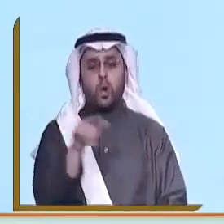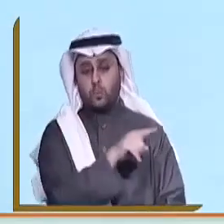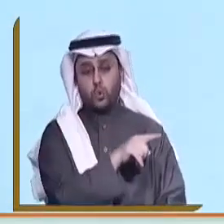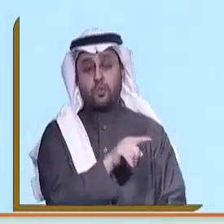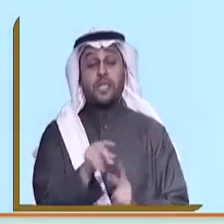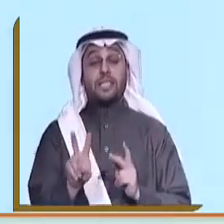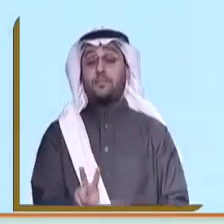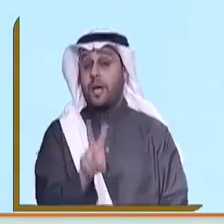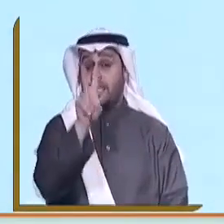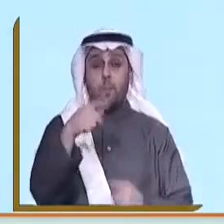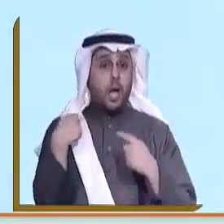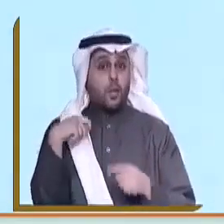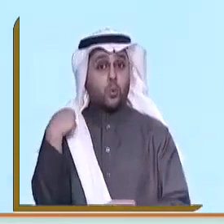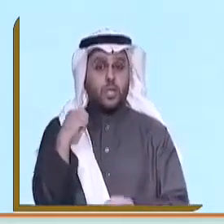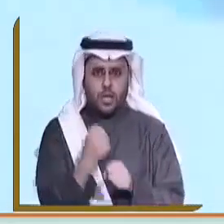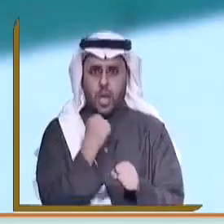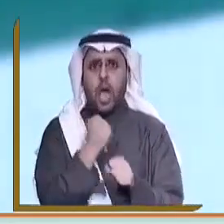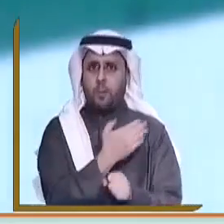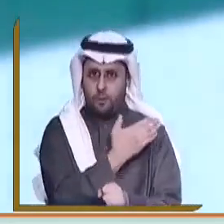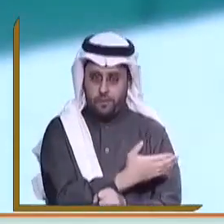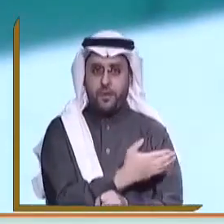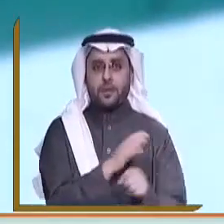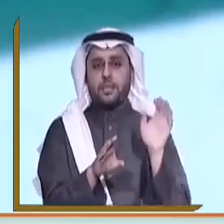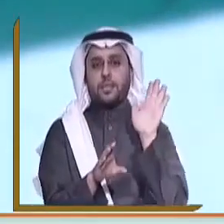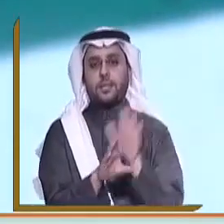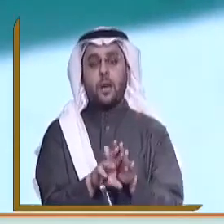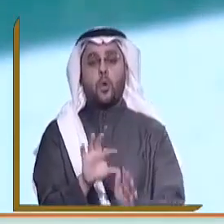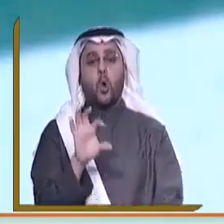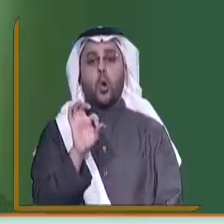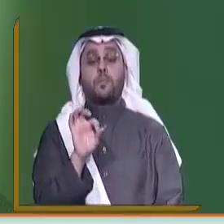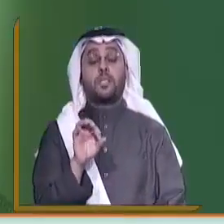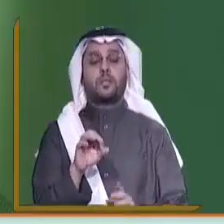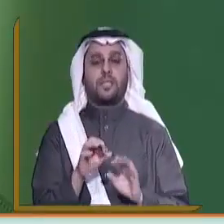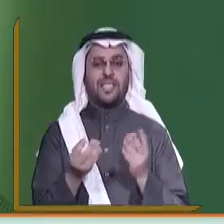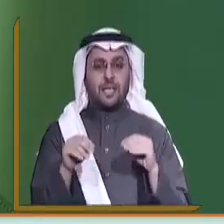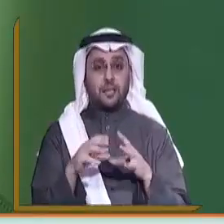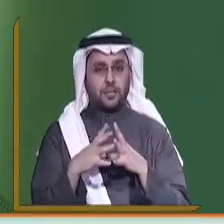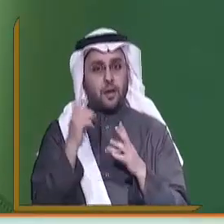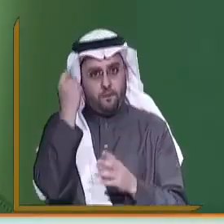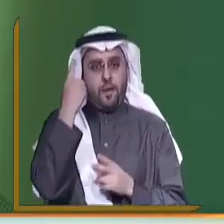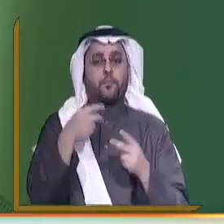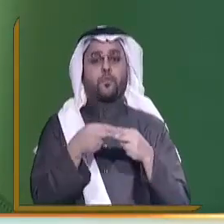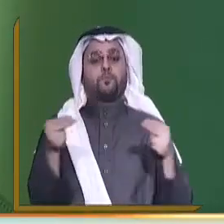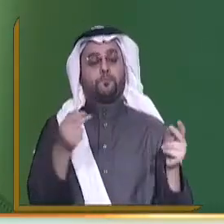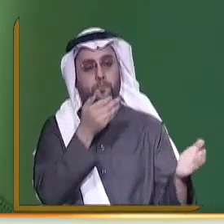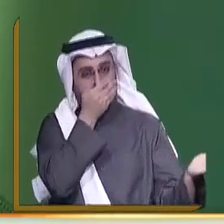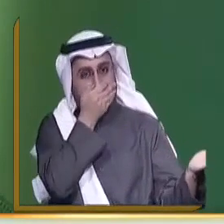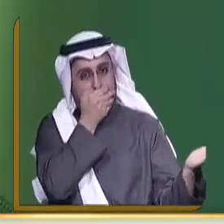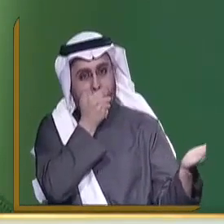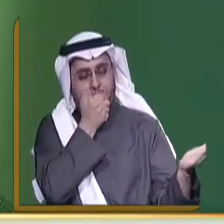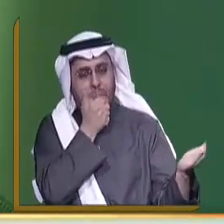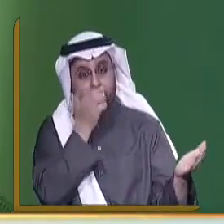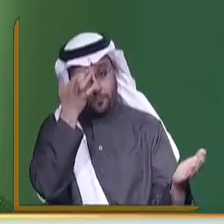سبع وزارات قائده للاهداف واكثر من 50 جهه مشاركه وتكامل